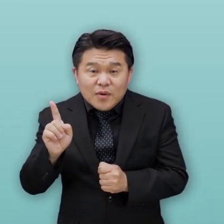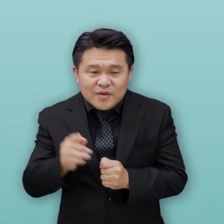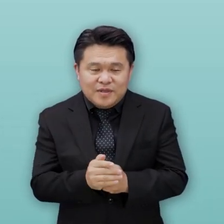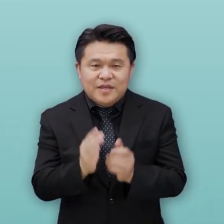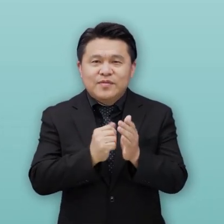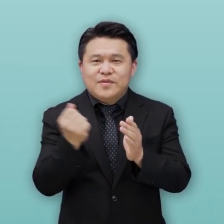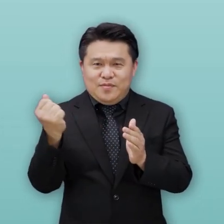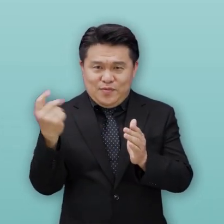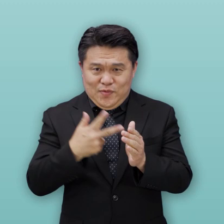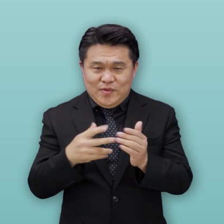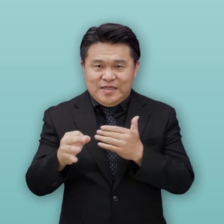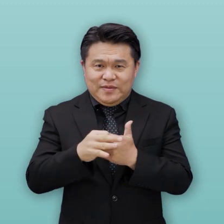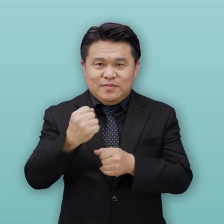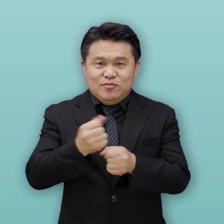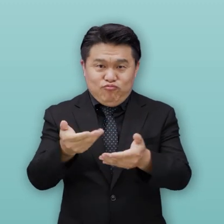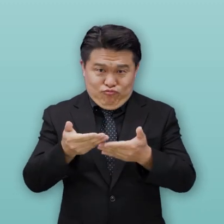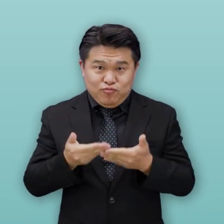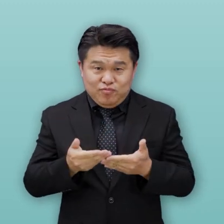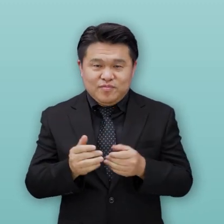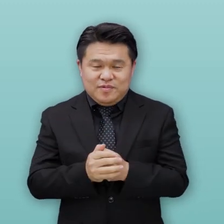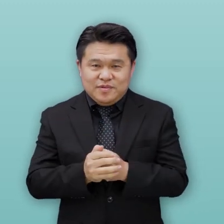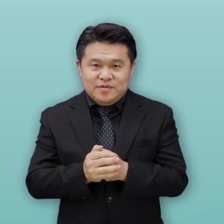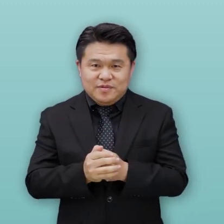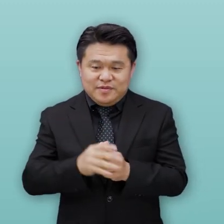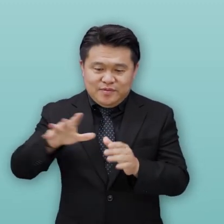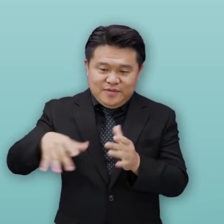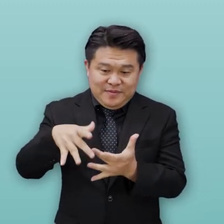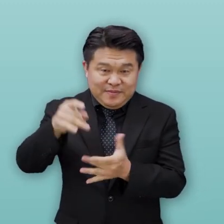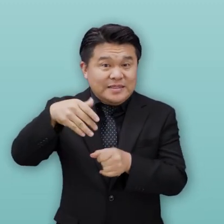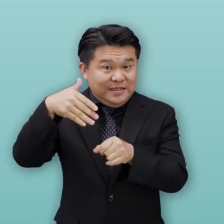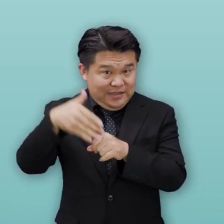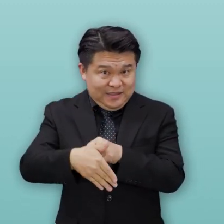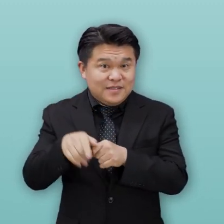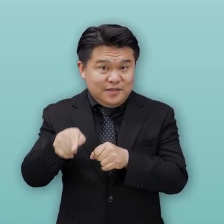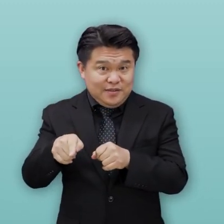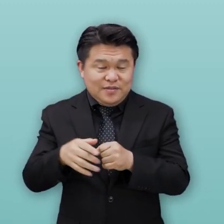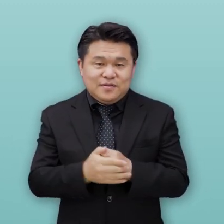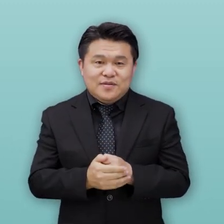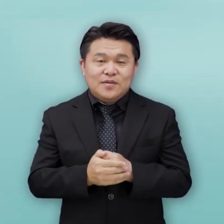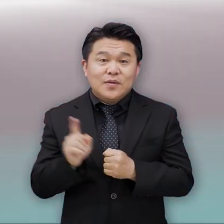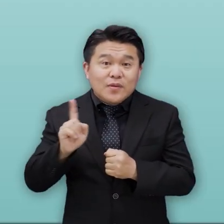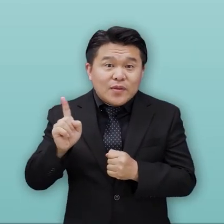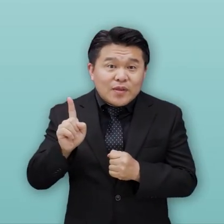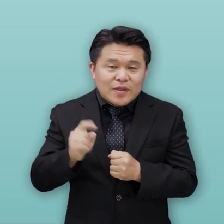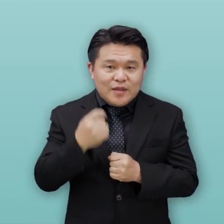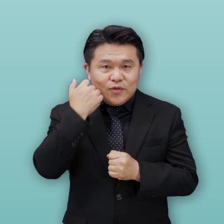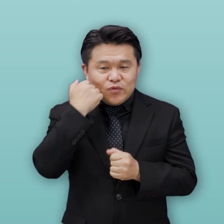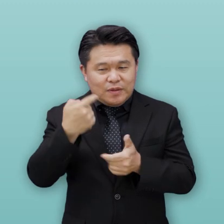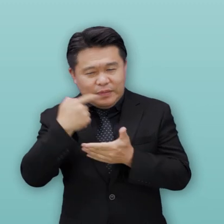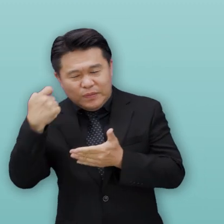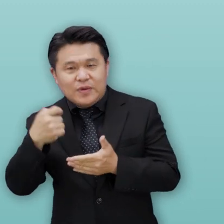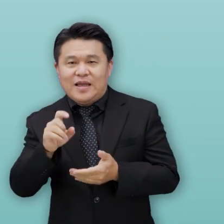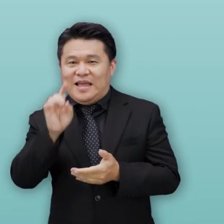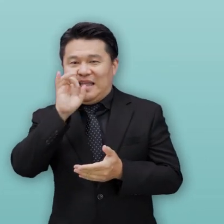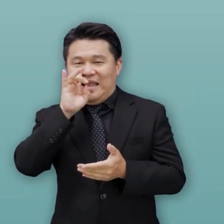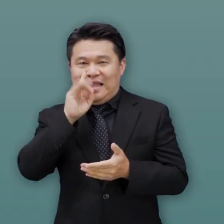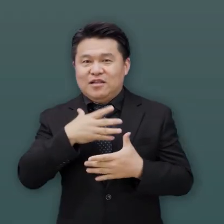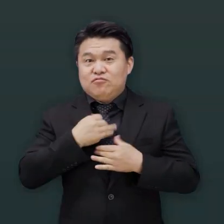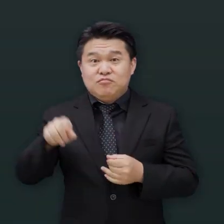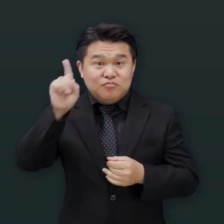약자로 고정된 비밀번호 대신 무작위로 생성되는 일회용 비밀번호를 이용하기 때문에 가장 안전한 보안